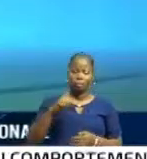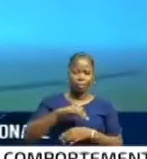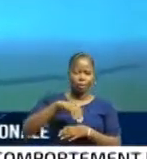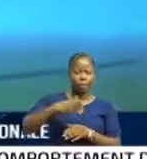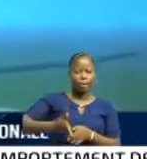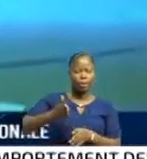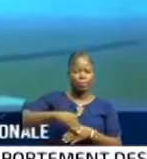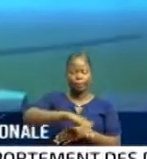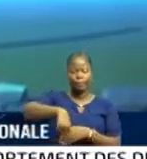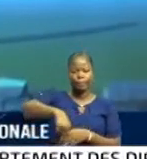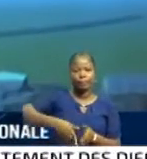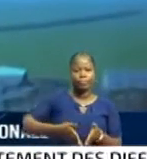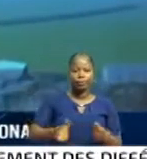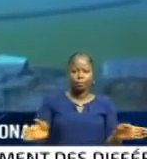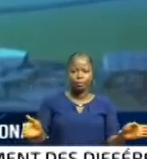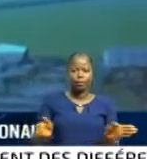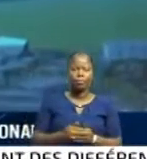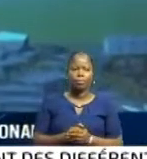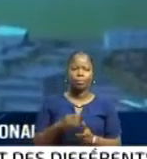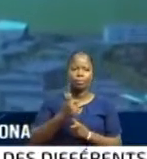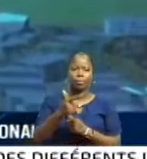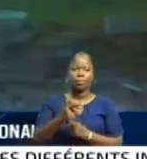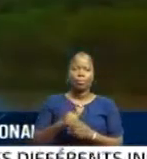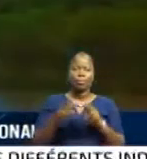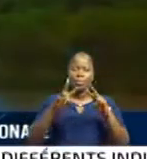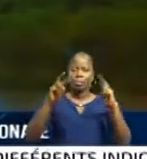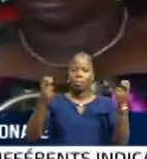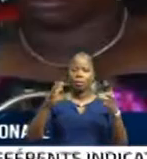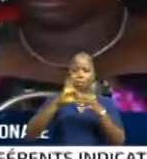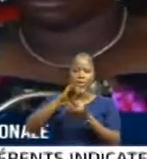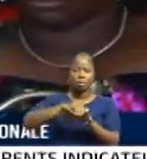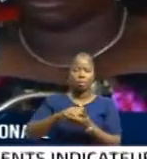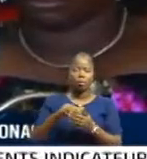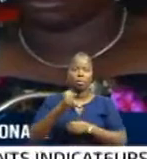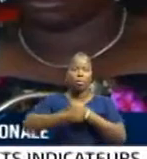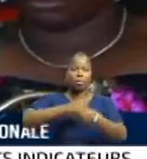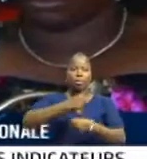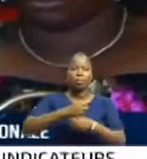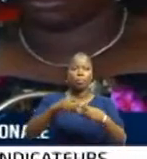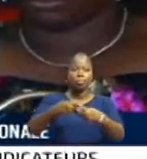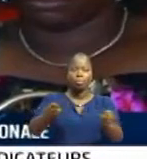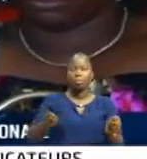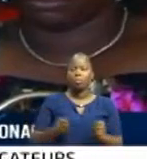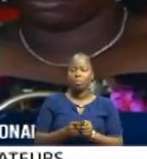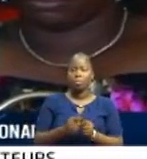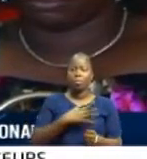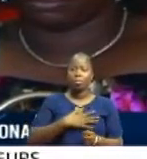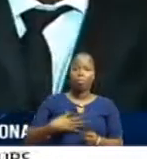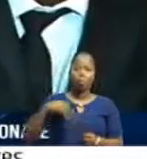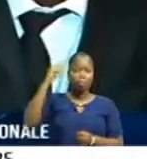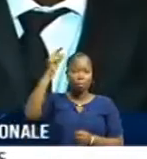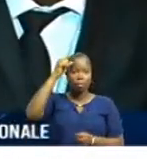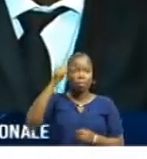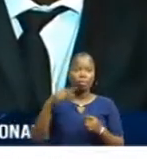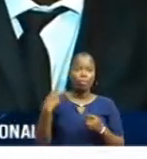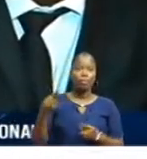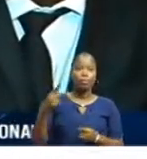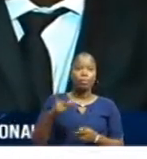premières bases viennent d'être getti le thème de cette année est le développement territorial et gouvernance verte